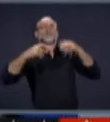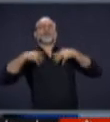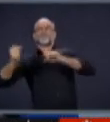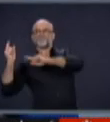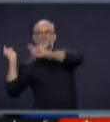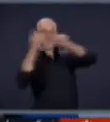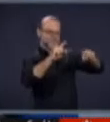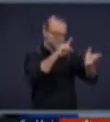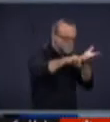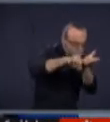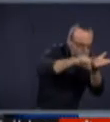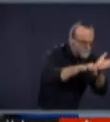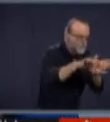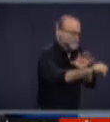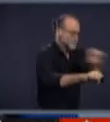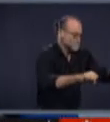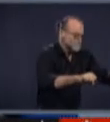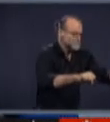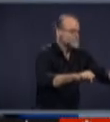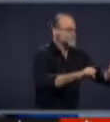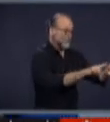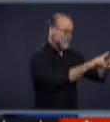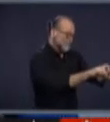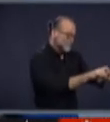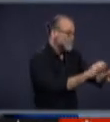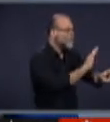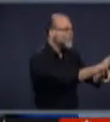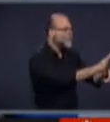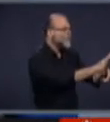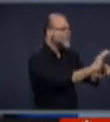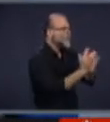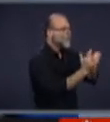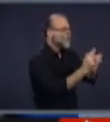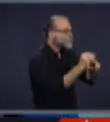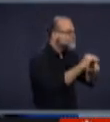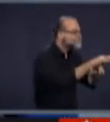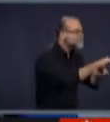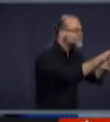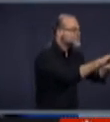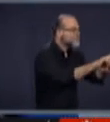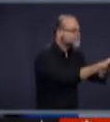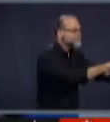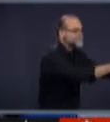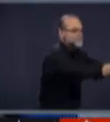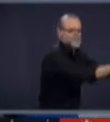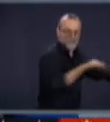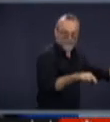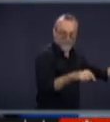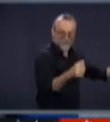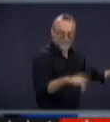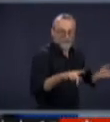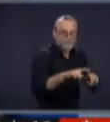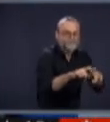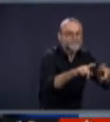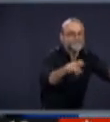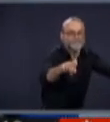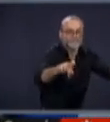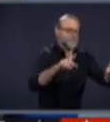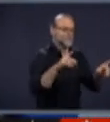faire une enquête de santé publique, identifier les personnes en question, enquêter sur les contacts qu'elles ont eus